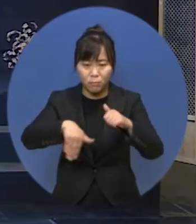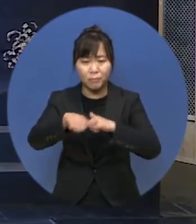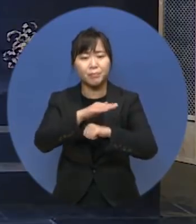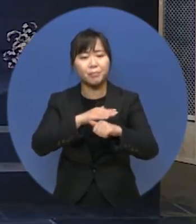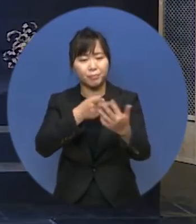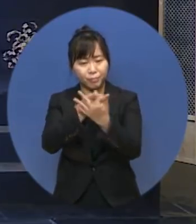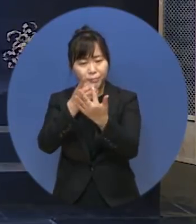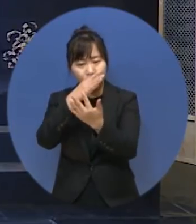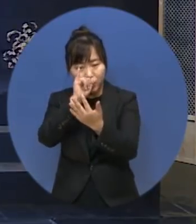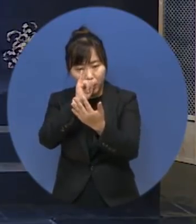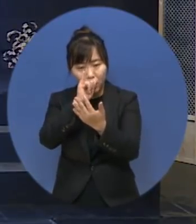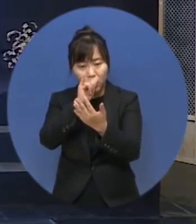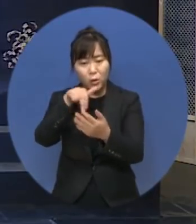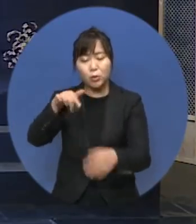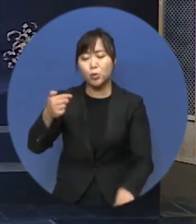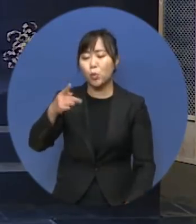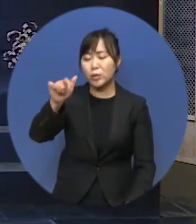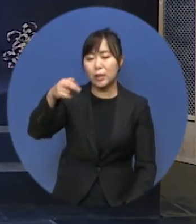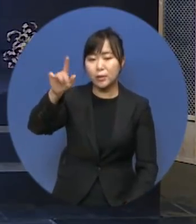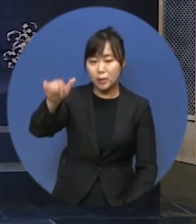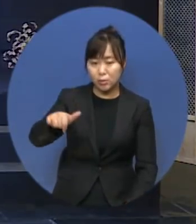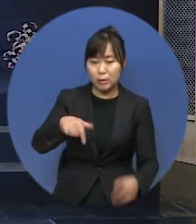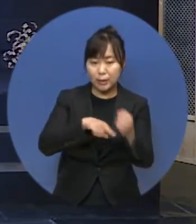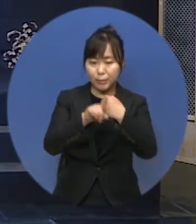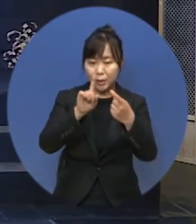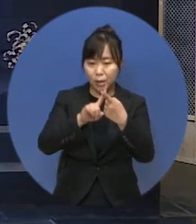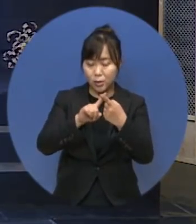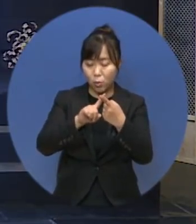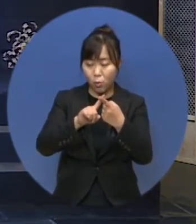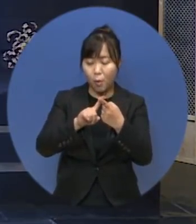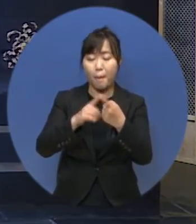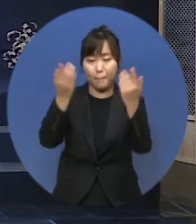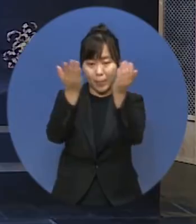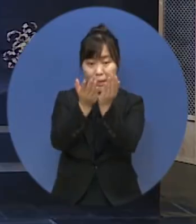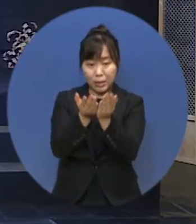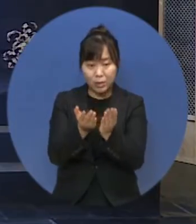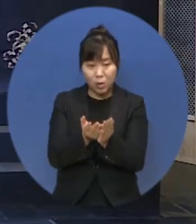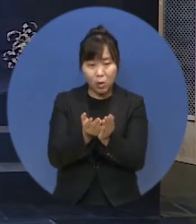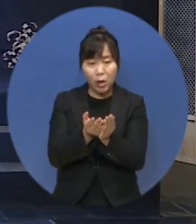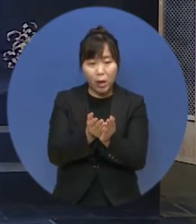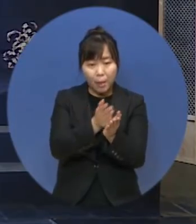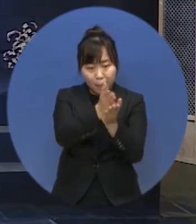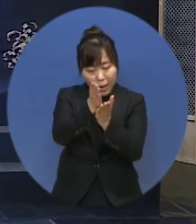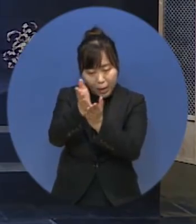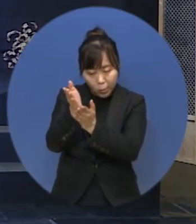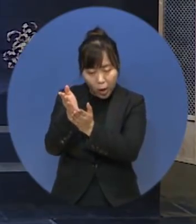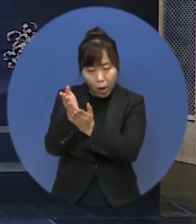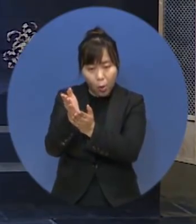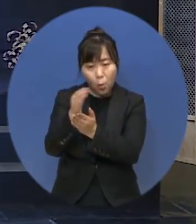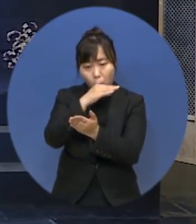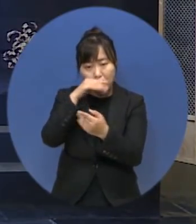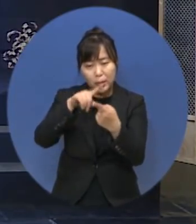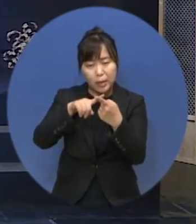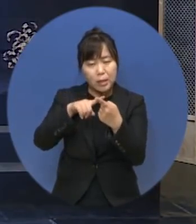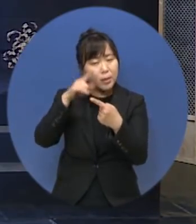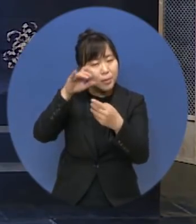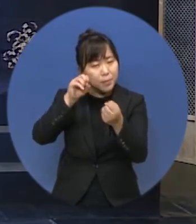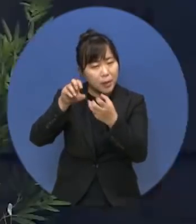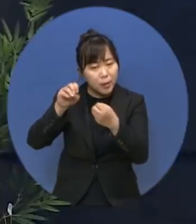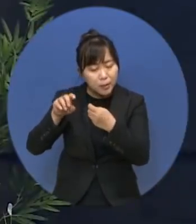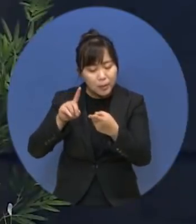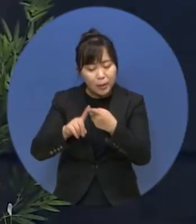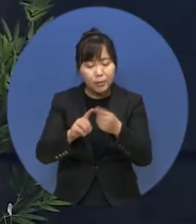있는 조작적 개념을 도출하고 거기에 맞춰서 방향 설정과 타당성 있는 설문 문항을